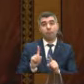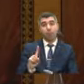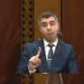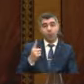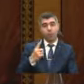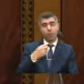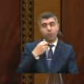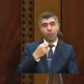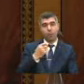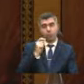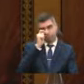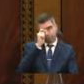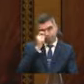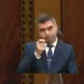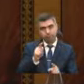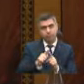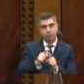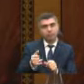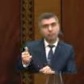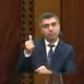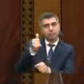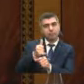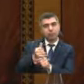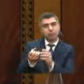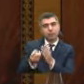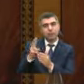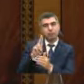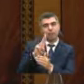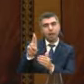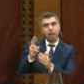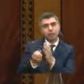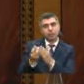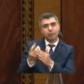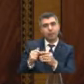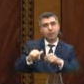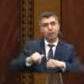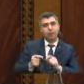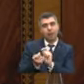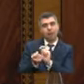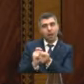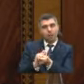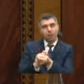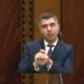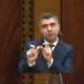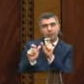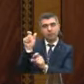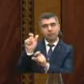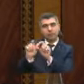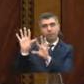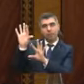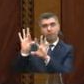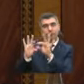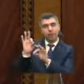التقة المولوية في الحكومة الجديدة بعد التعديل الذي أجريتموه وبنجاحكم في التقليص من